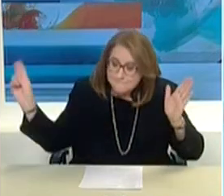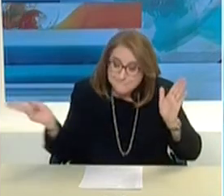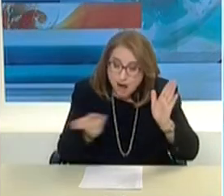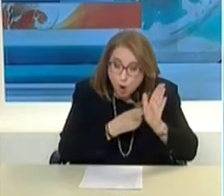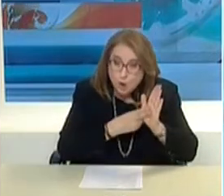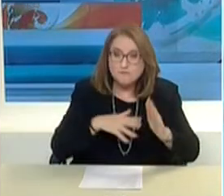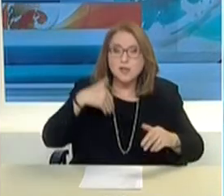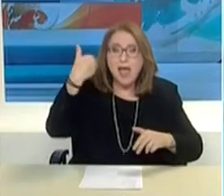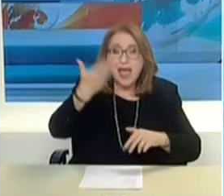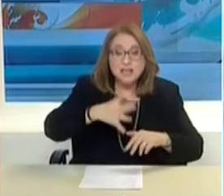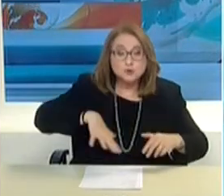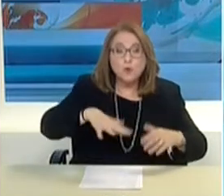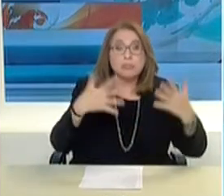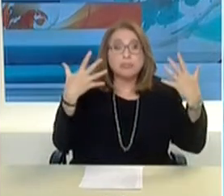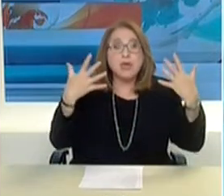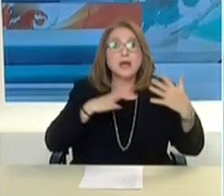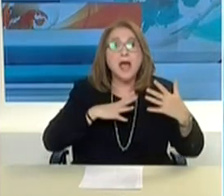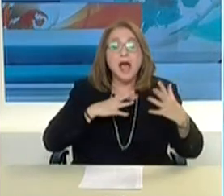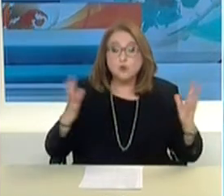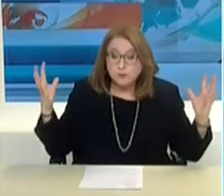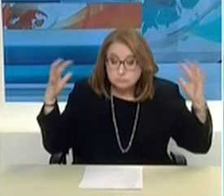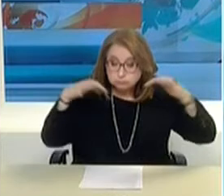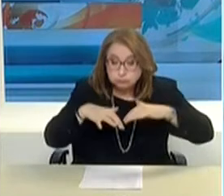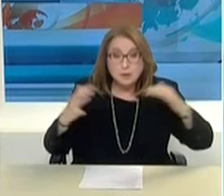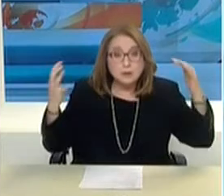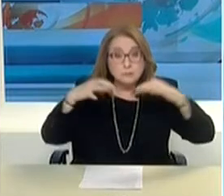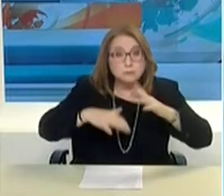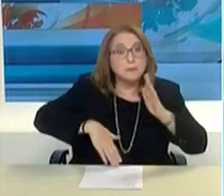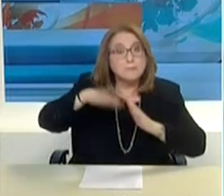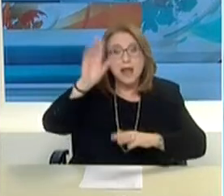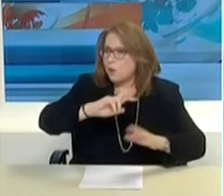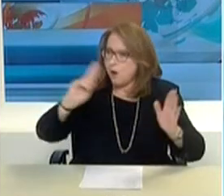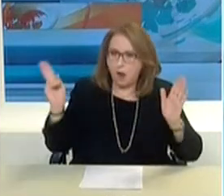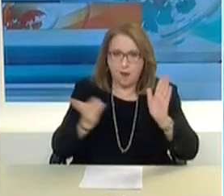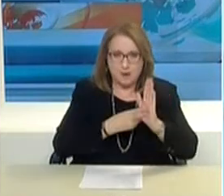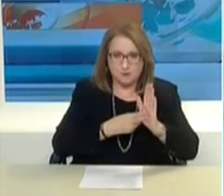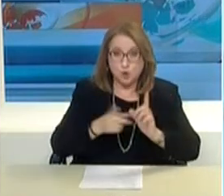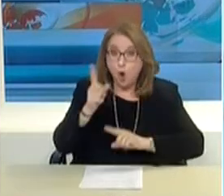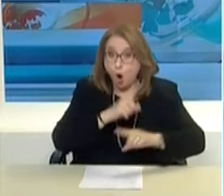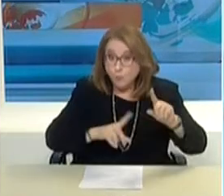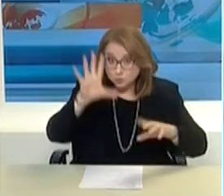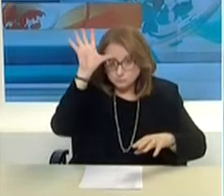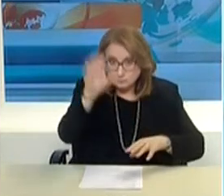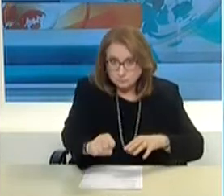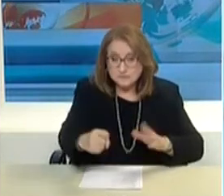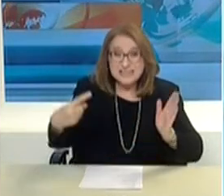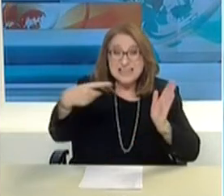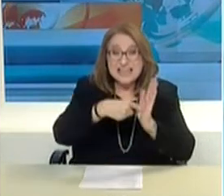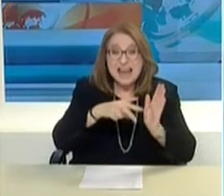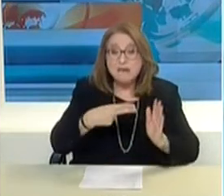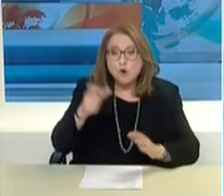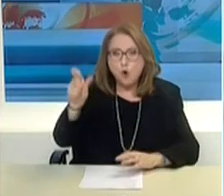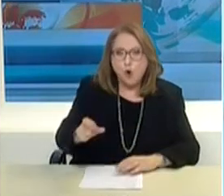με συμμετοχή 10 ή περισσότερων ατόμων με κύρωση διοικητικού προστίμου 1.000 ευρώ ανά πρόσωπο